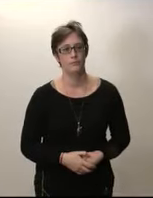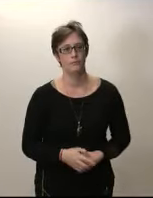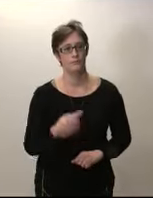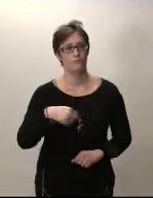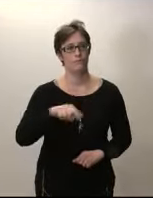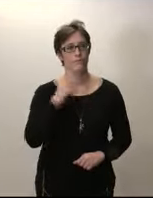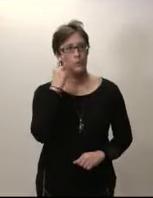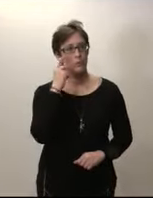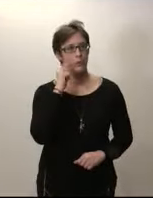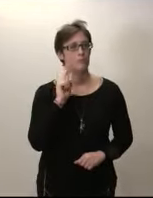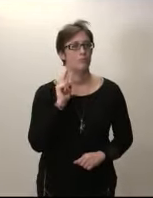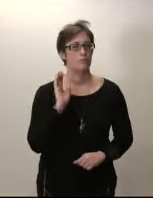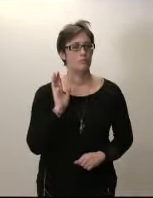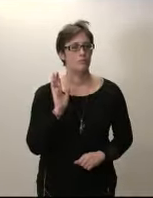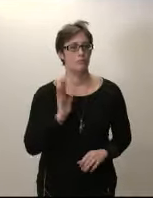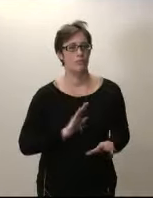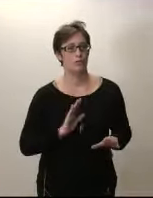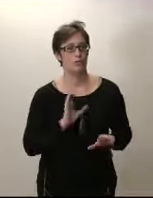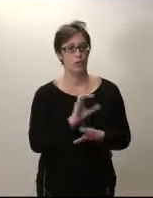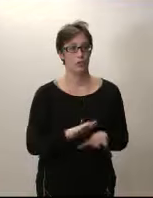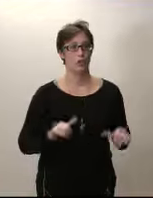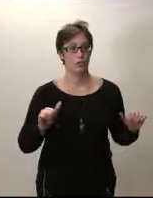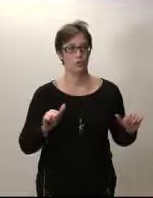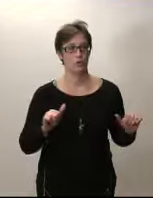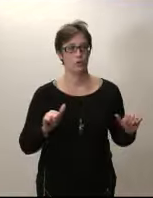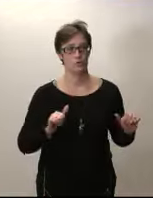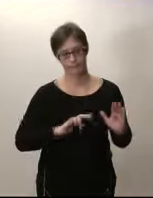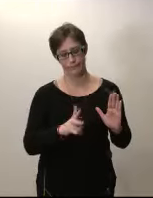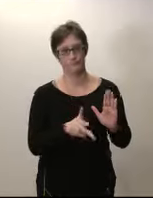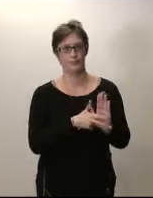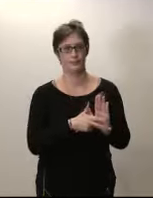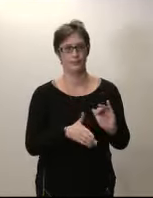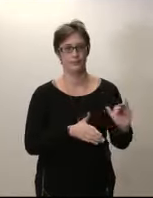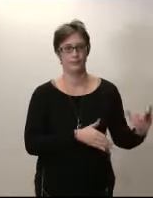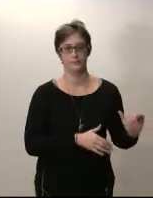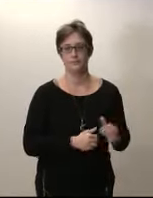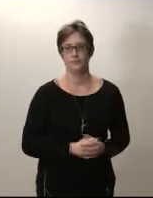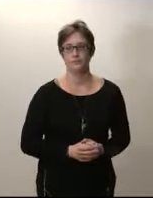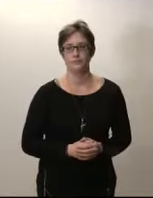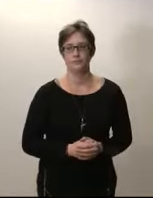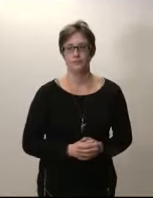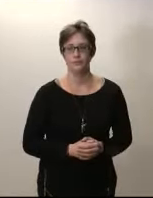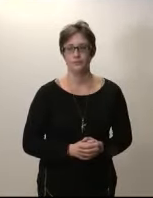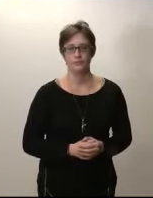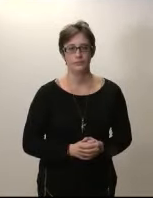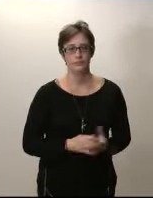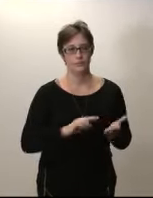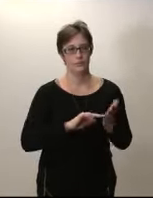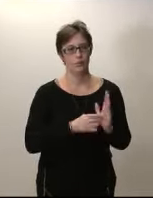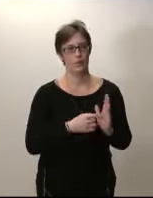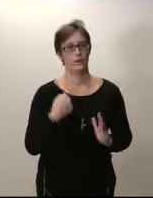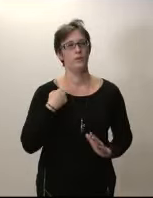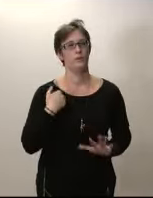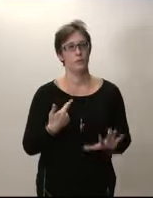Pas de remarques, pas d'opposition, pas d'abstention. Ce point est donc adopté. Point numéro 7.